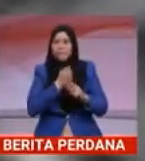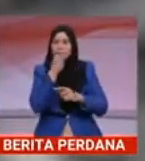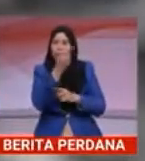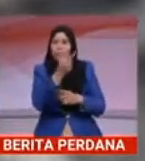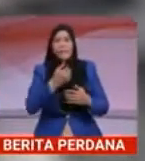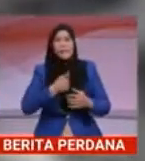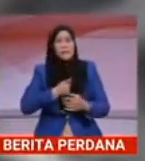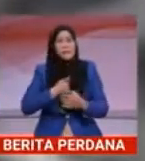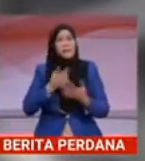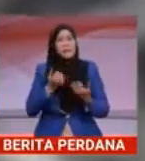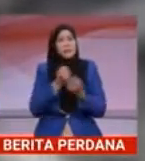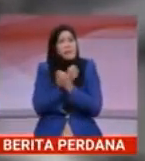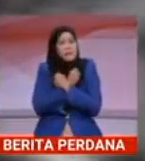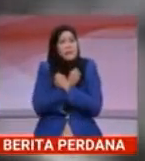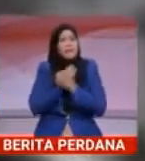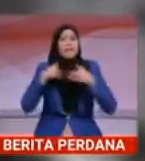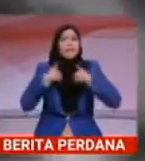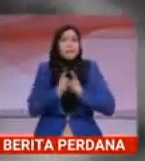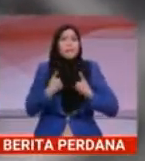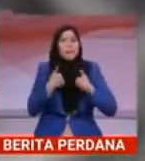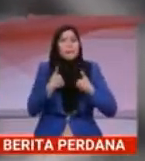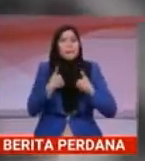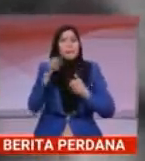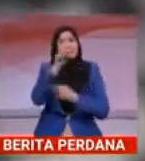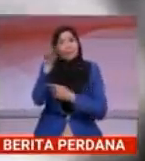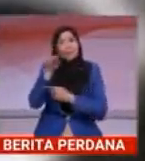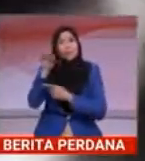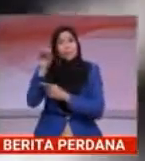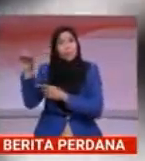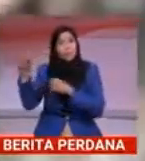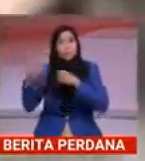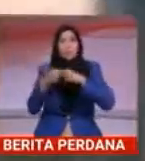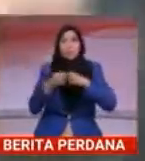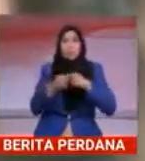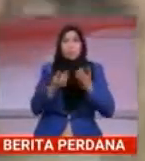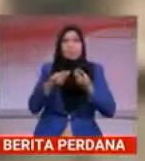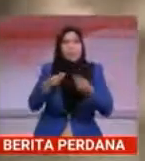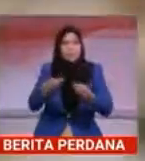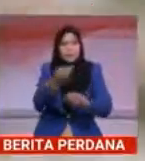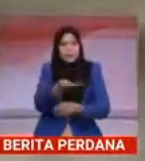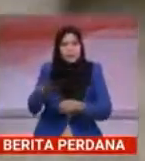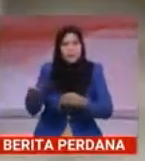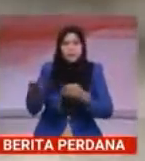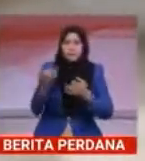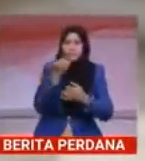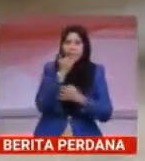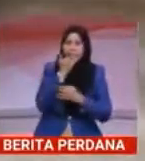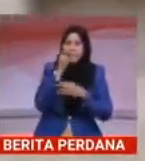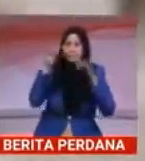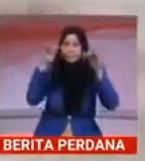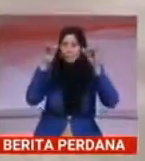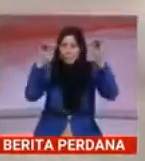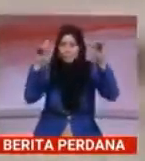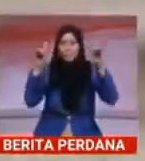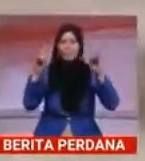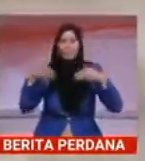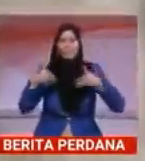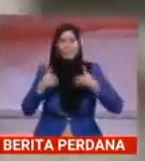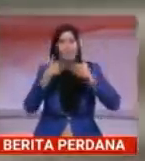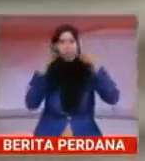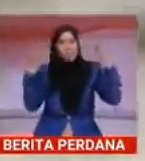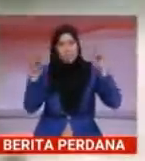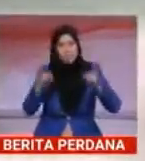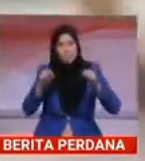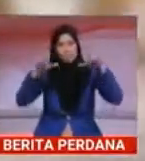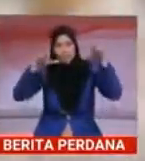dia sebenarnya pencinta haiwan. Zoo berkenaan turut dituduh memberi bahan terlarang kepada haiwan ganas supaya pengunjung dapat